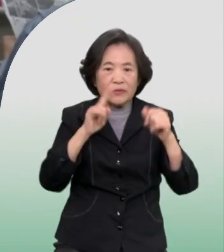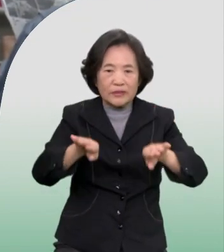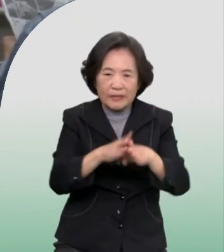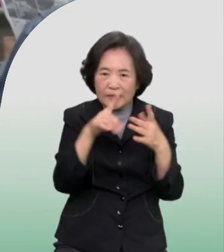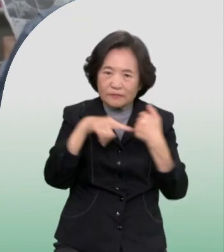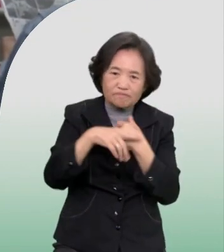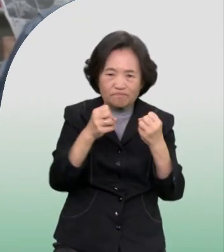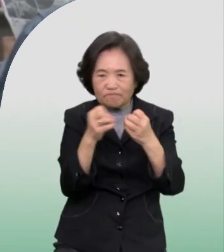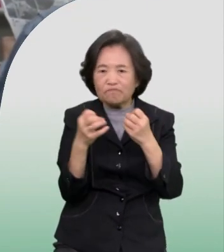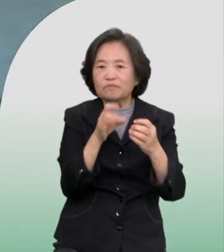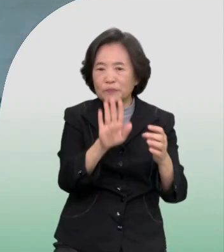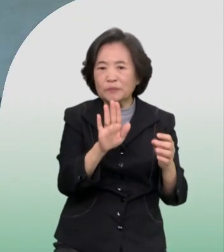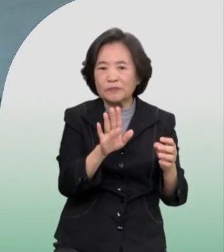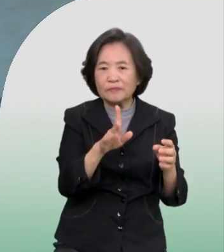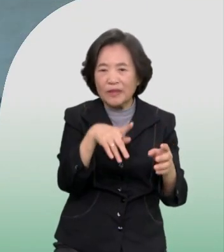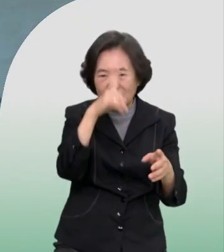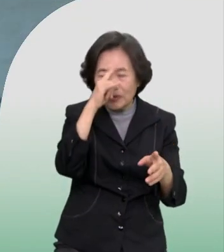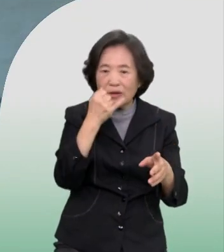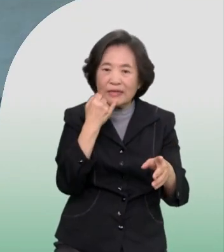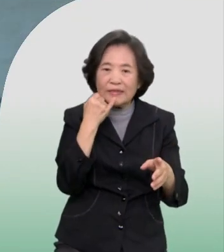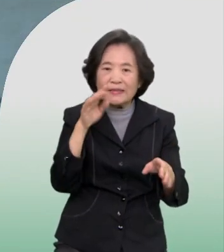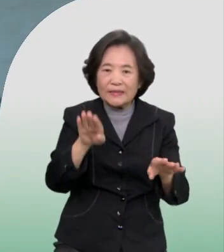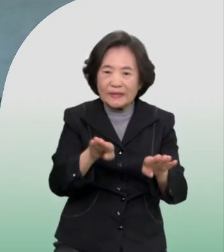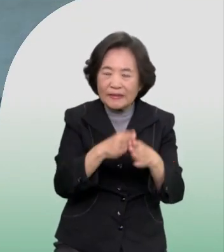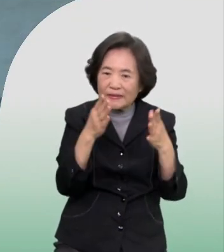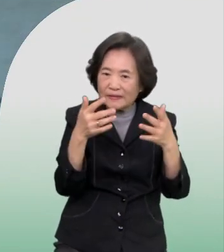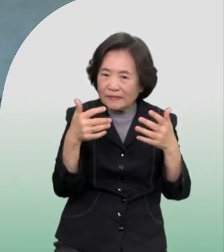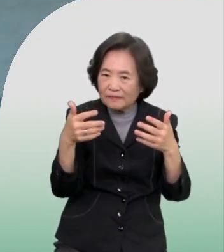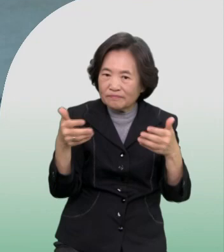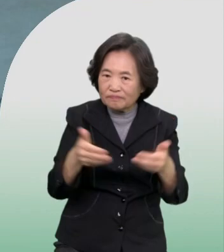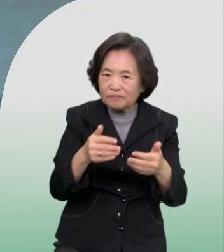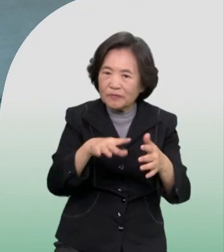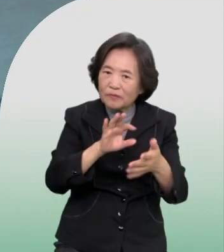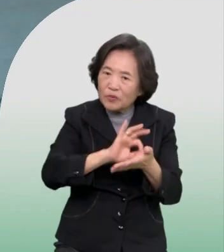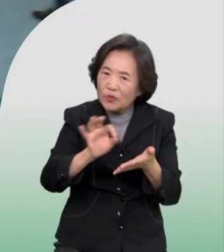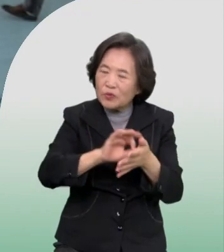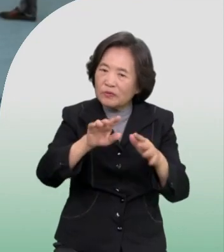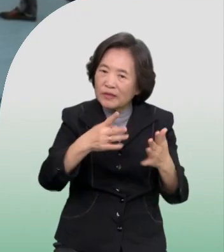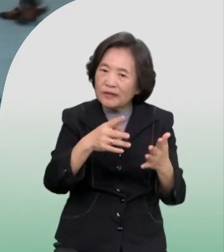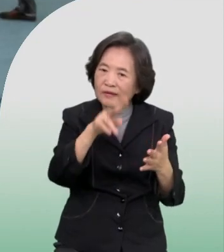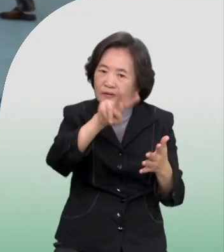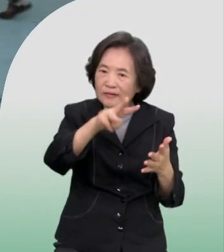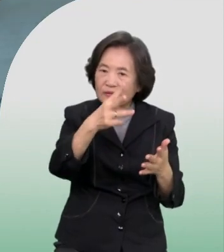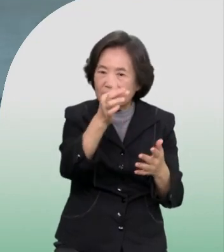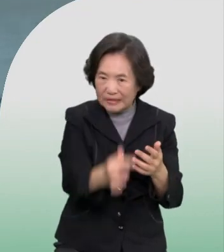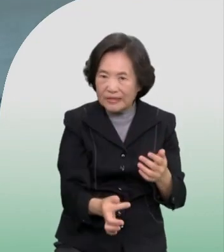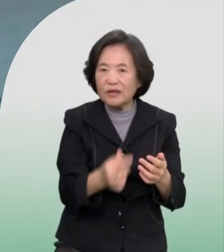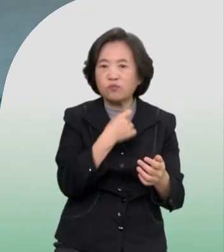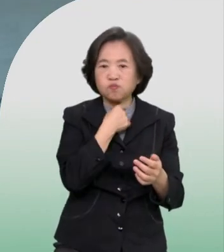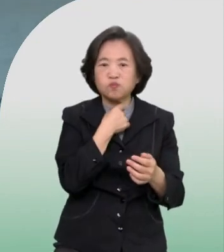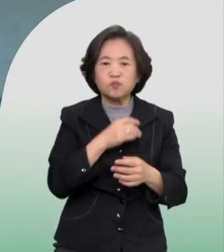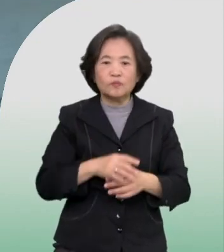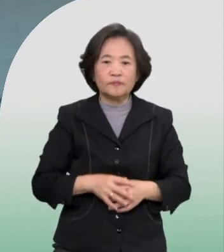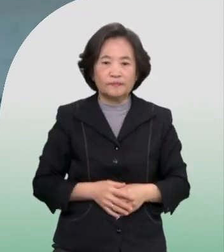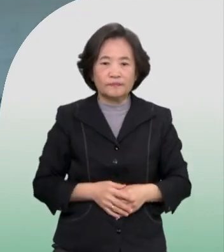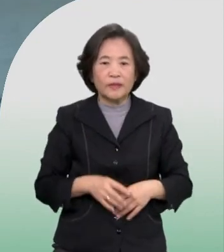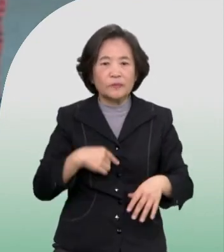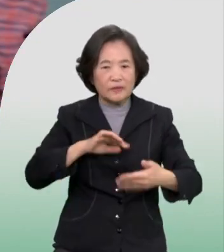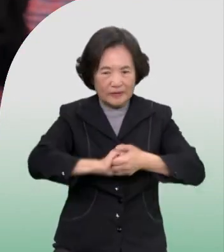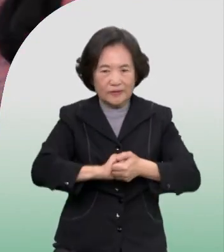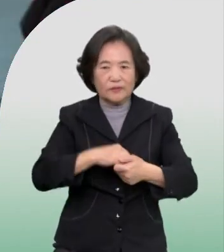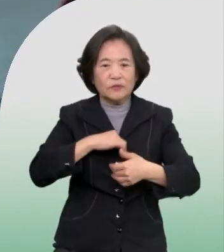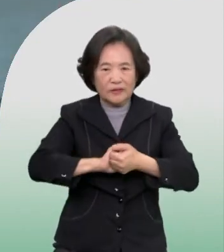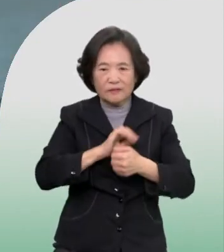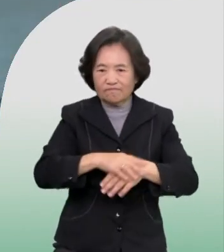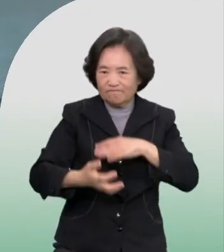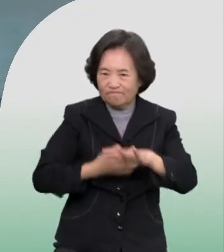行性的研究吼，啊，也差不多评估出来，2300人一吼，我们一天